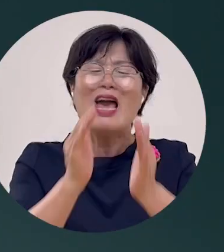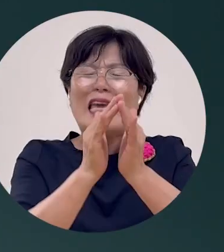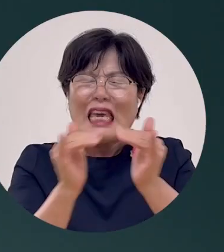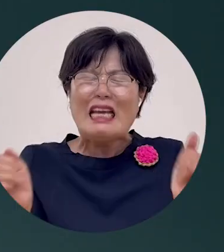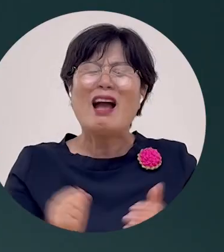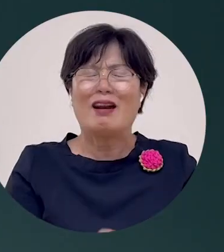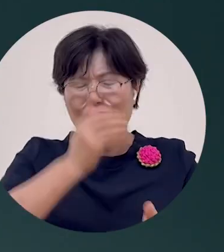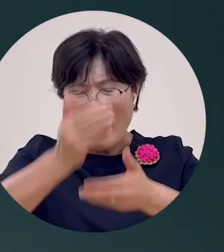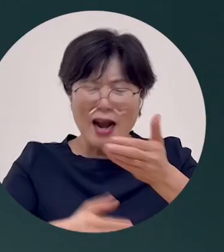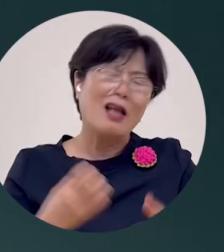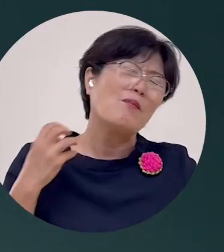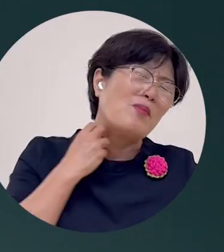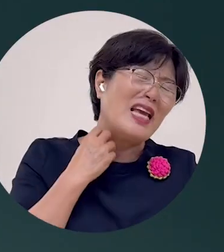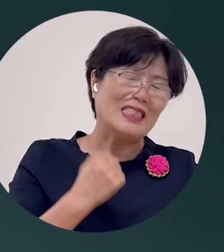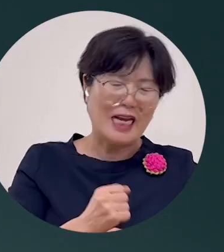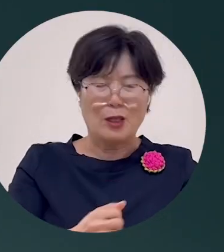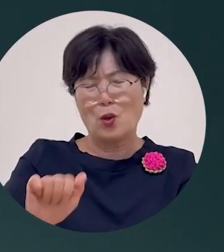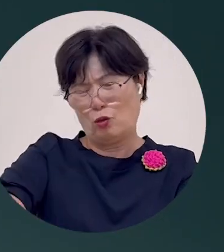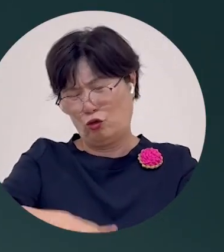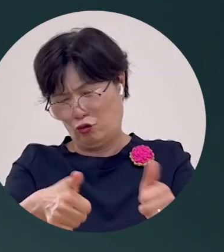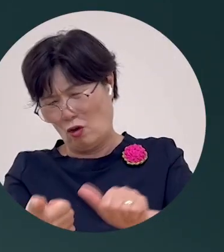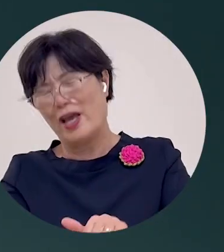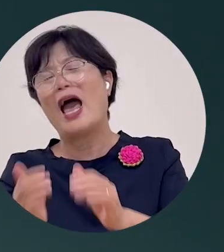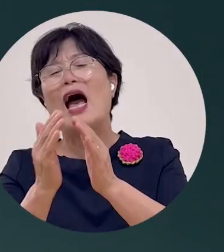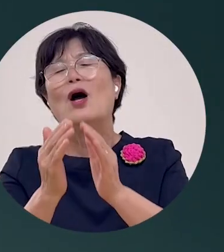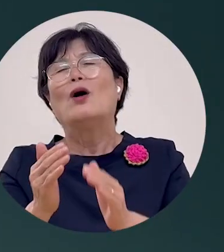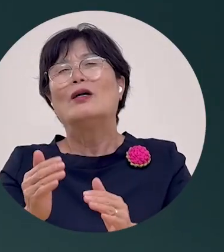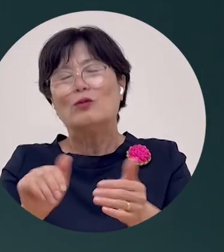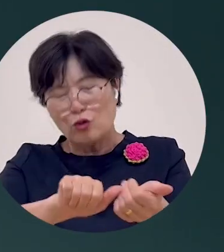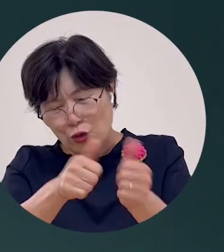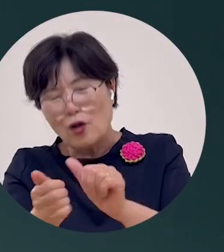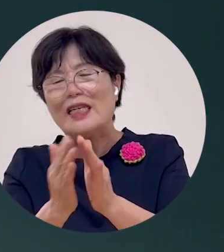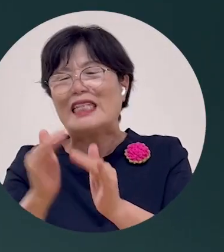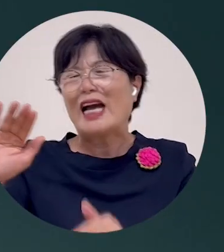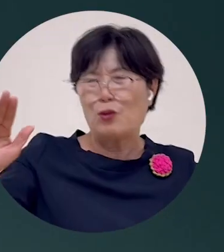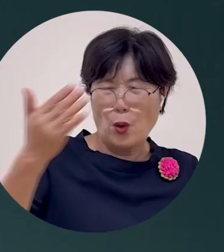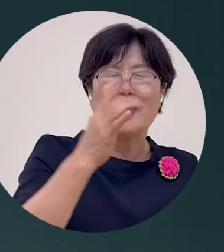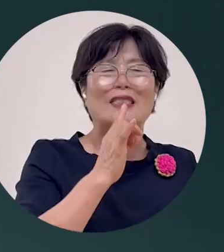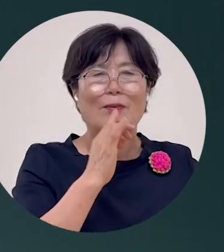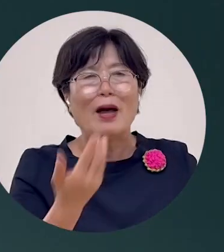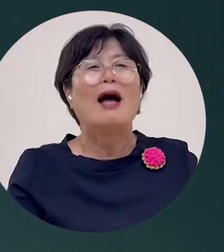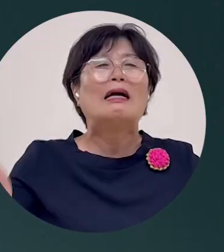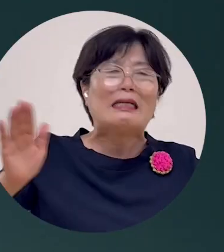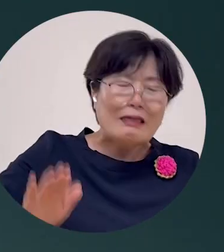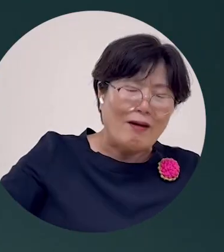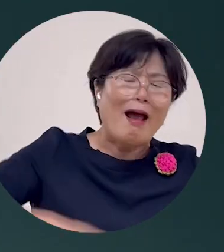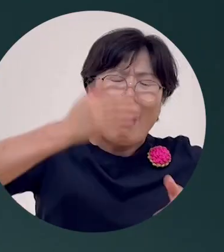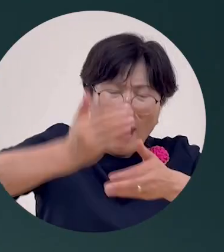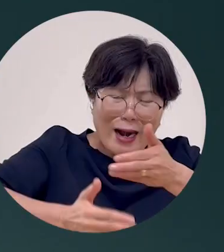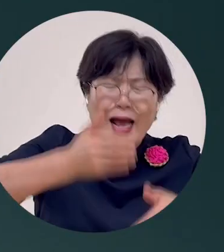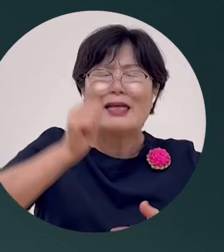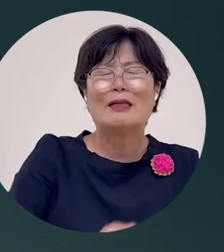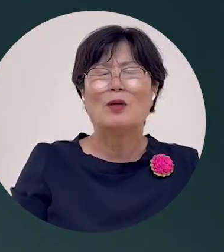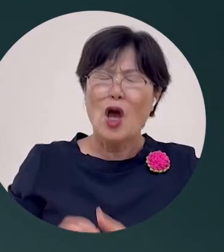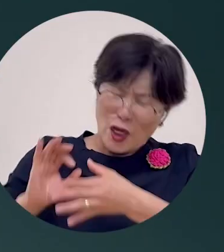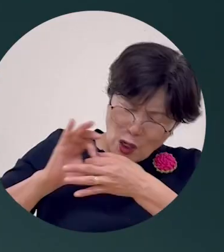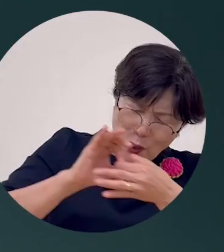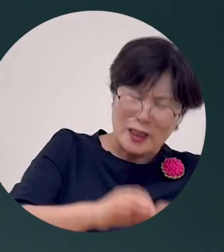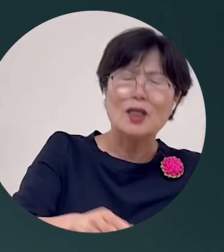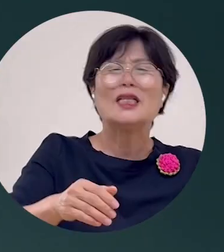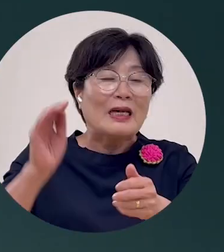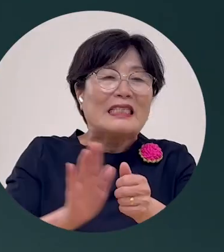죽어야 할 죄인이 되었지만 우리 하나님은 어떤 분이시냐? 여전히 죄인된 인간을